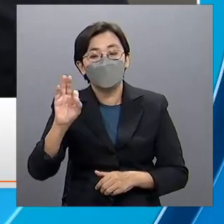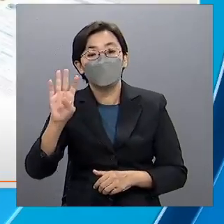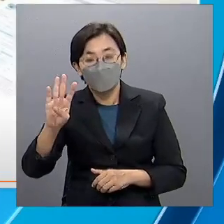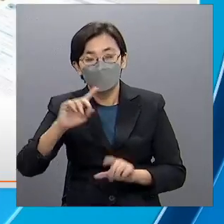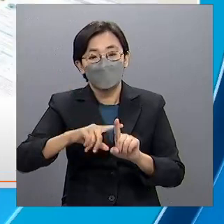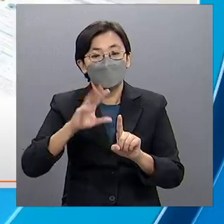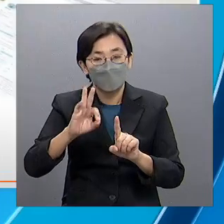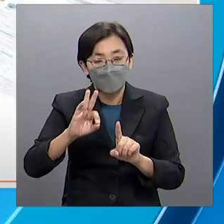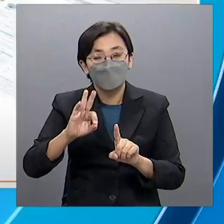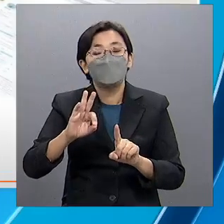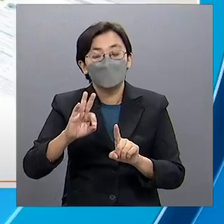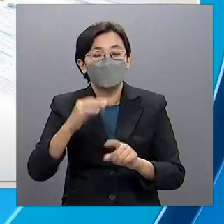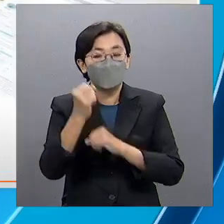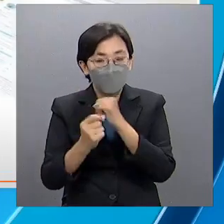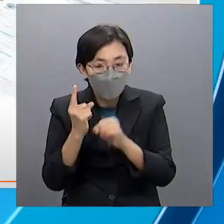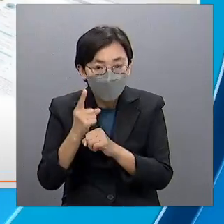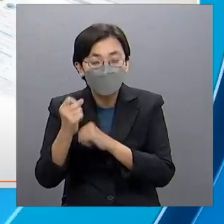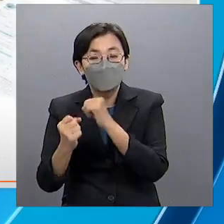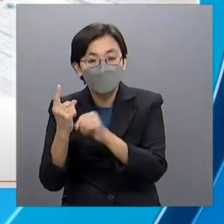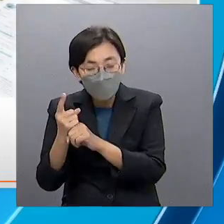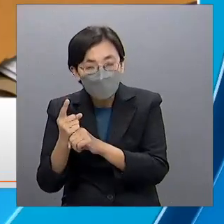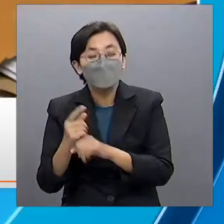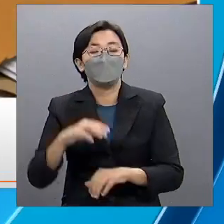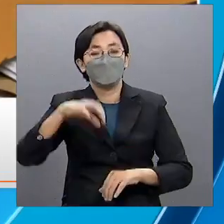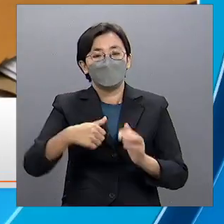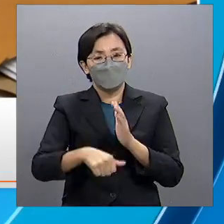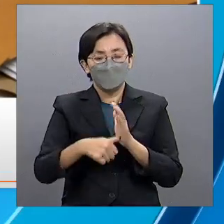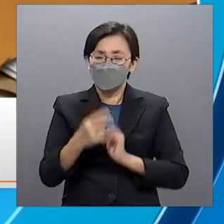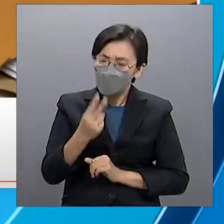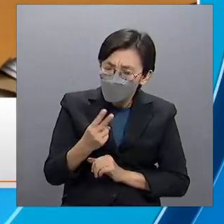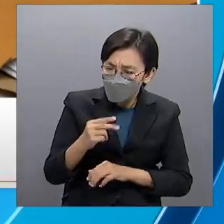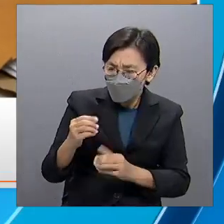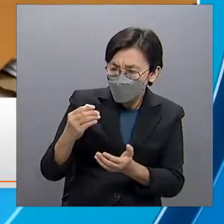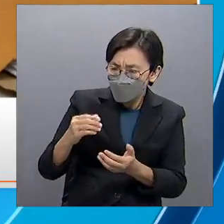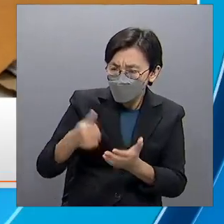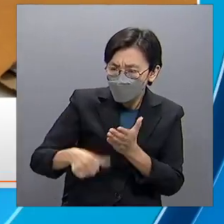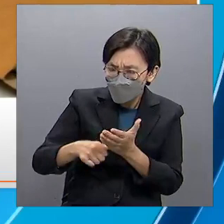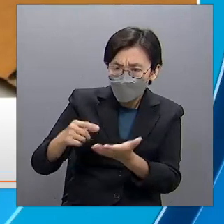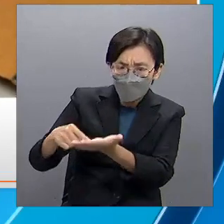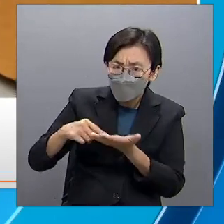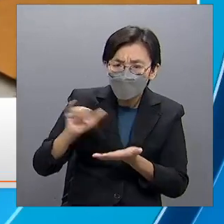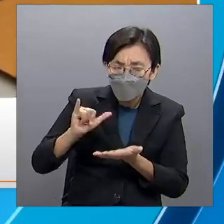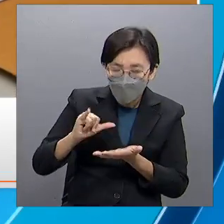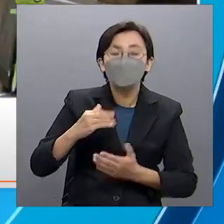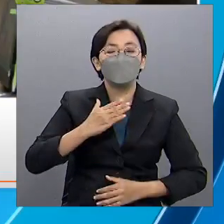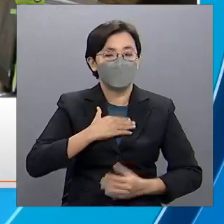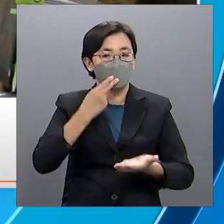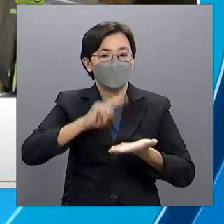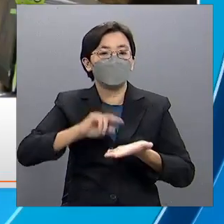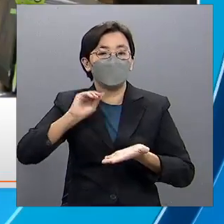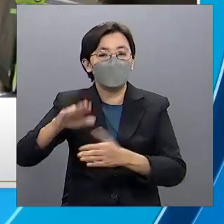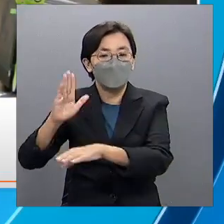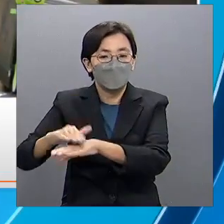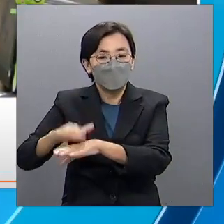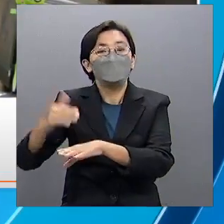ของแต่ละปีนะคะกรมสรรพากรเนี่ยก็จะมีส่งหนังสือนะคะเหมือนแจ้งเตือนไปว่าใกล้กำหนดเวลาการยื่นแบบ